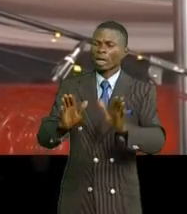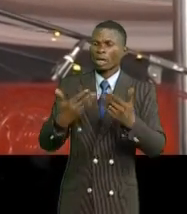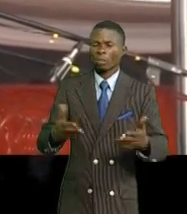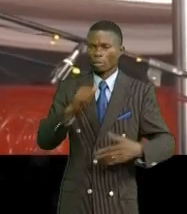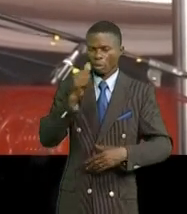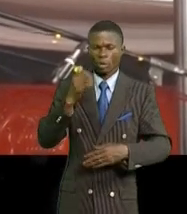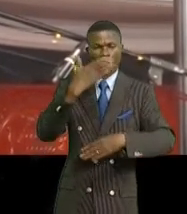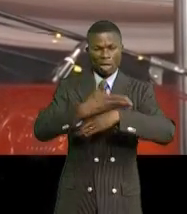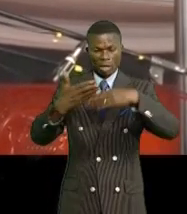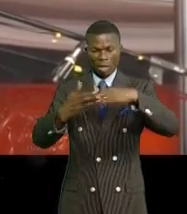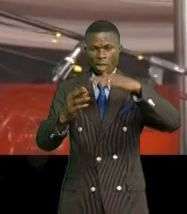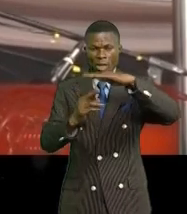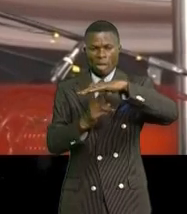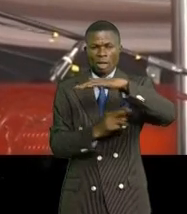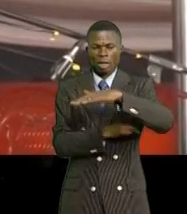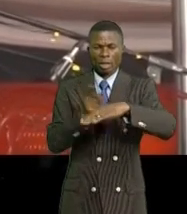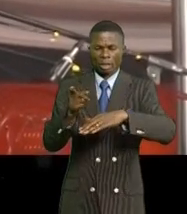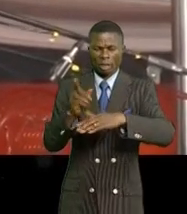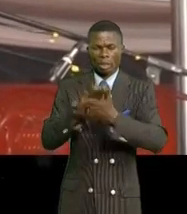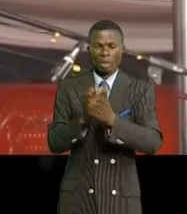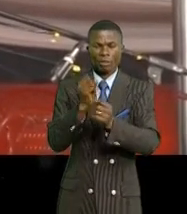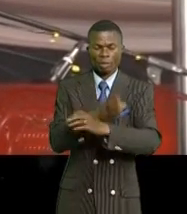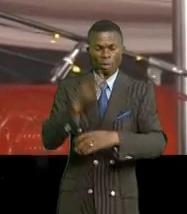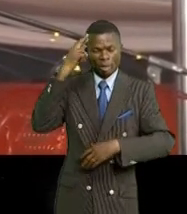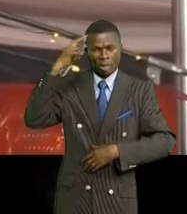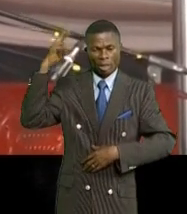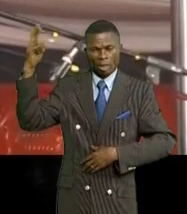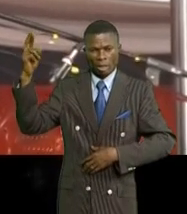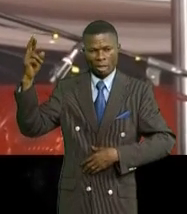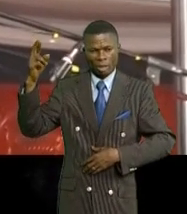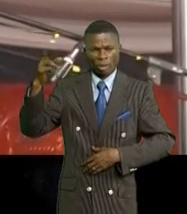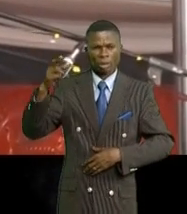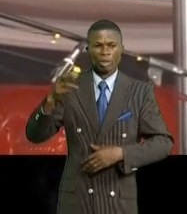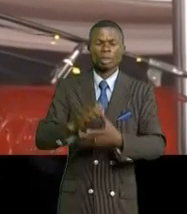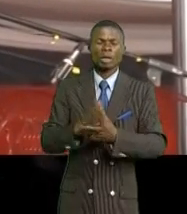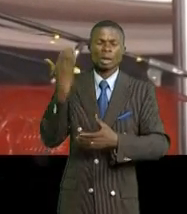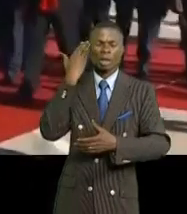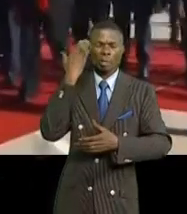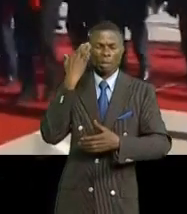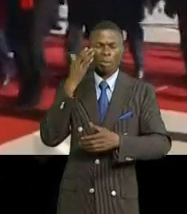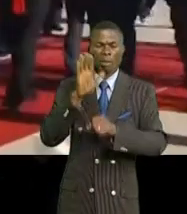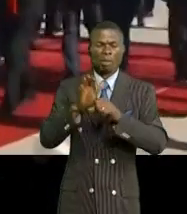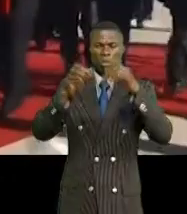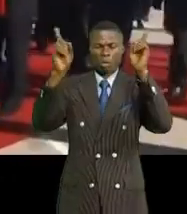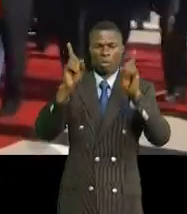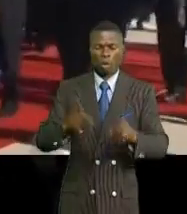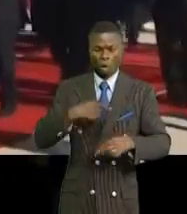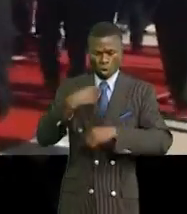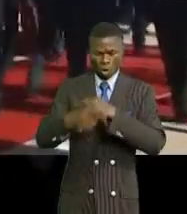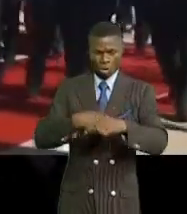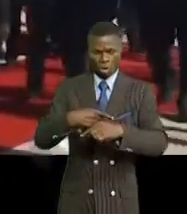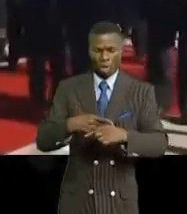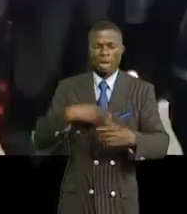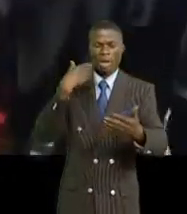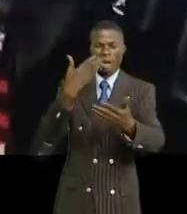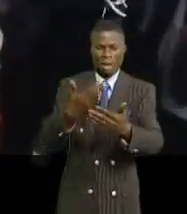la construction de ces ponts est l'accomplissement du rêve des pères du panafricanisme. Comme au début et à